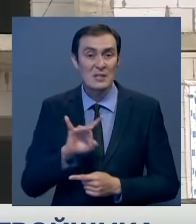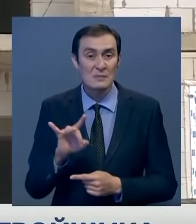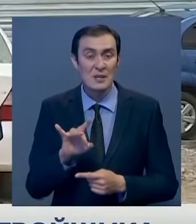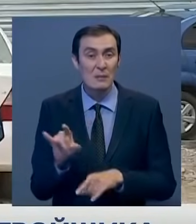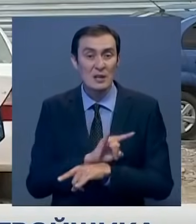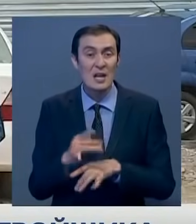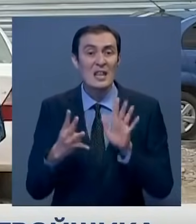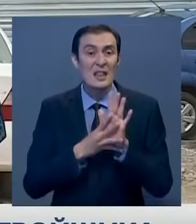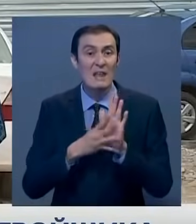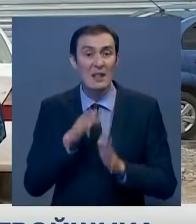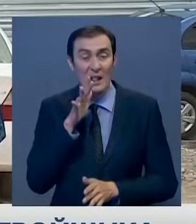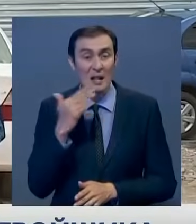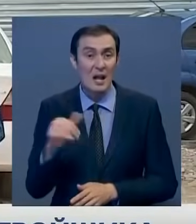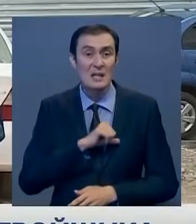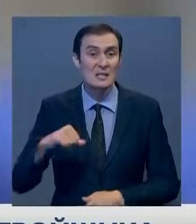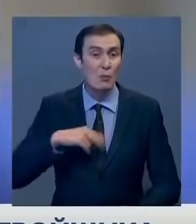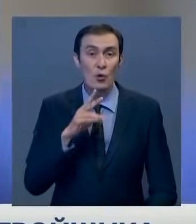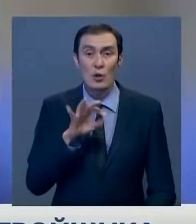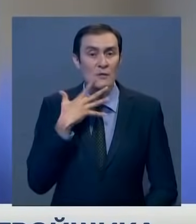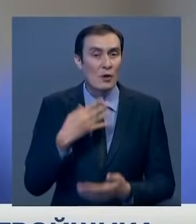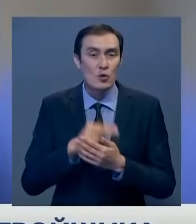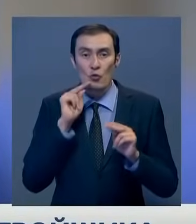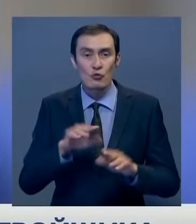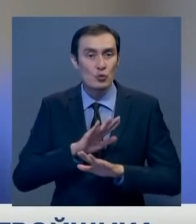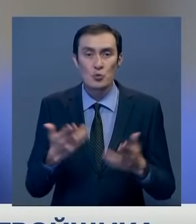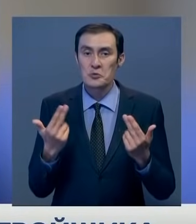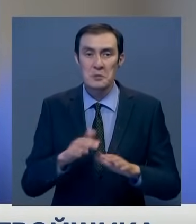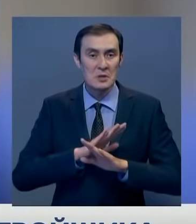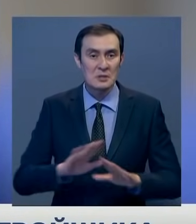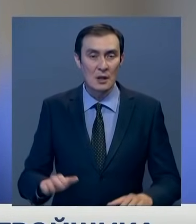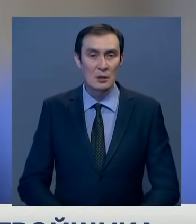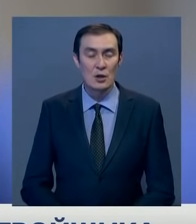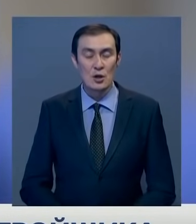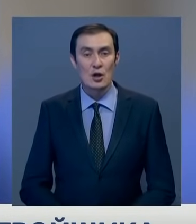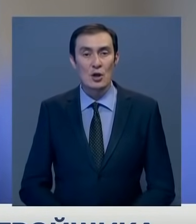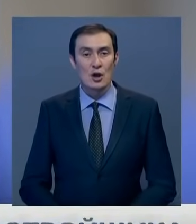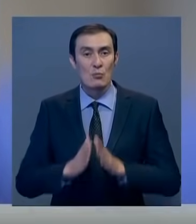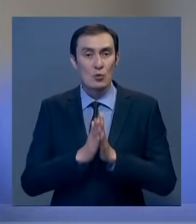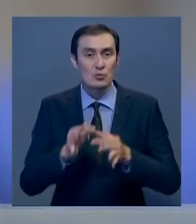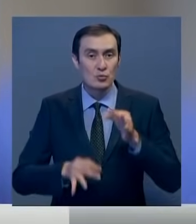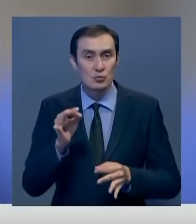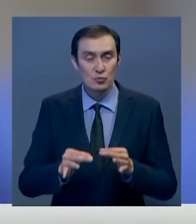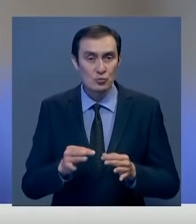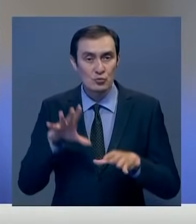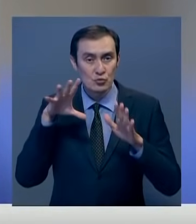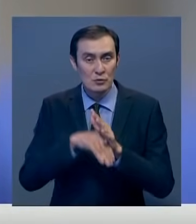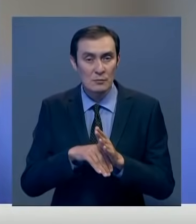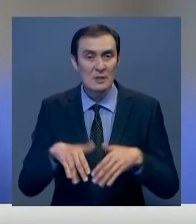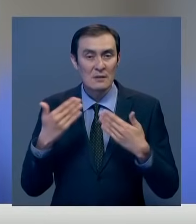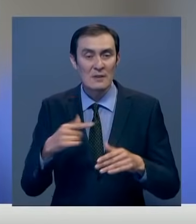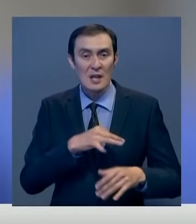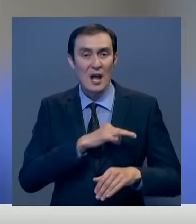размере на 9 лет. Сам Котляров свою вину так и не признал. Прошу суд учесть предоставленные стороной